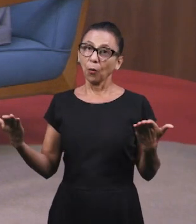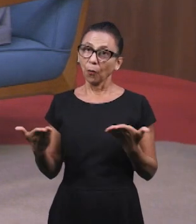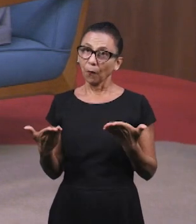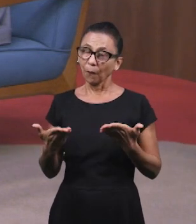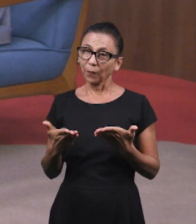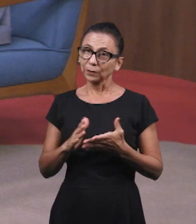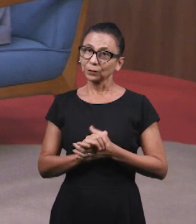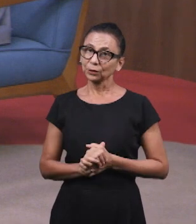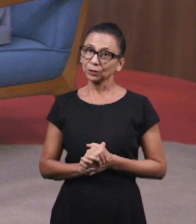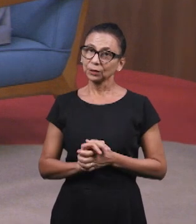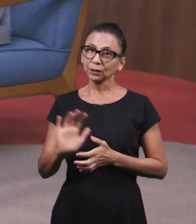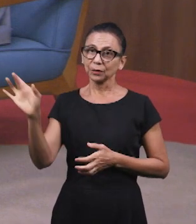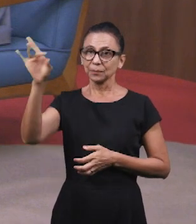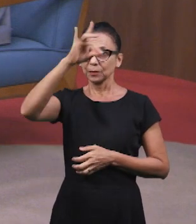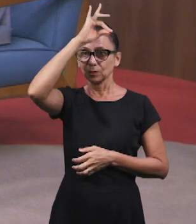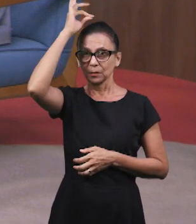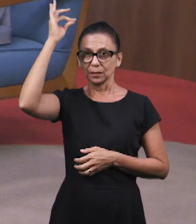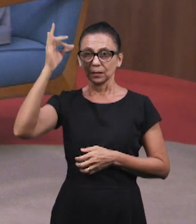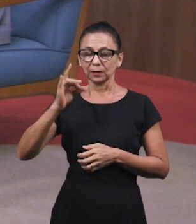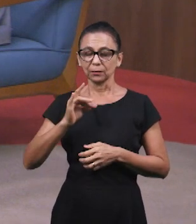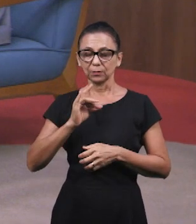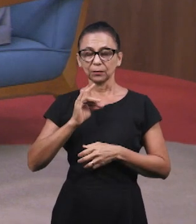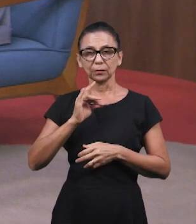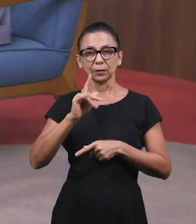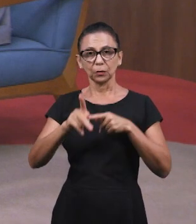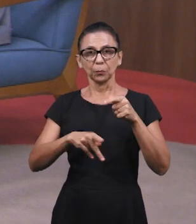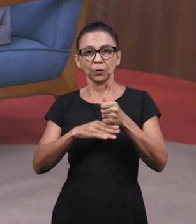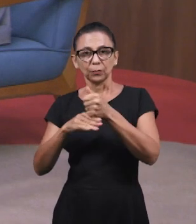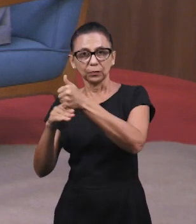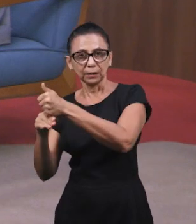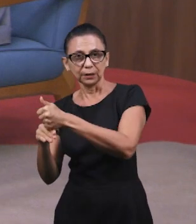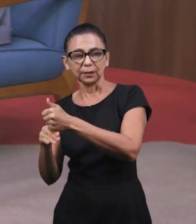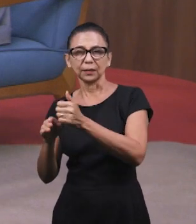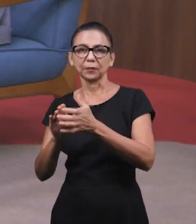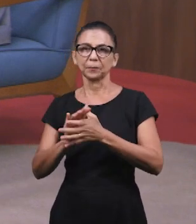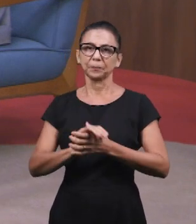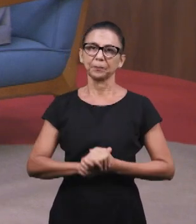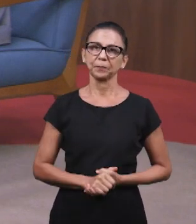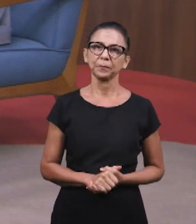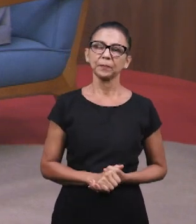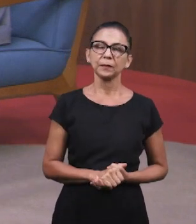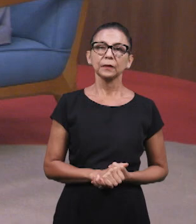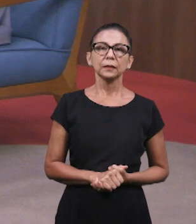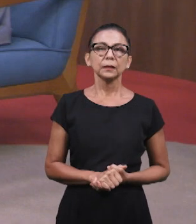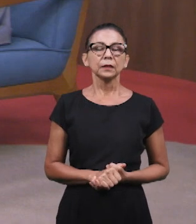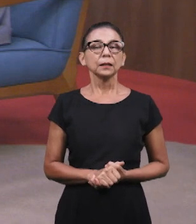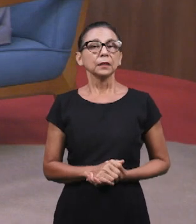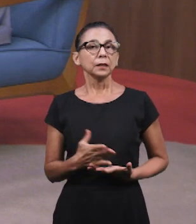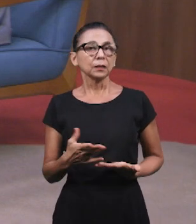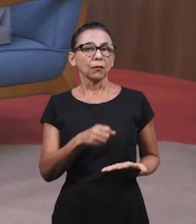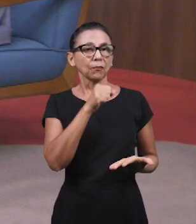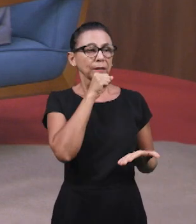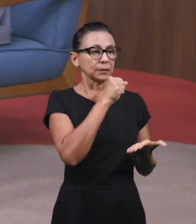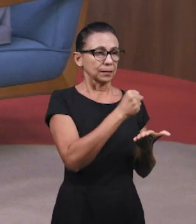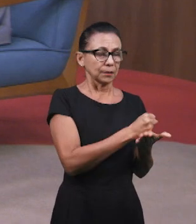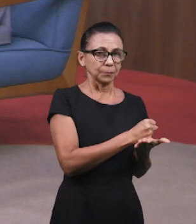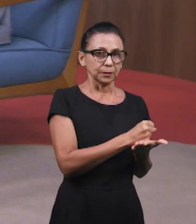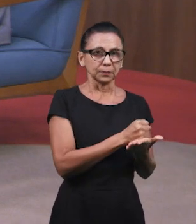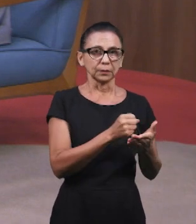Nouveau Testament, ils sont devenus spirituels. Les tables de la loi, Dieu le Père, qui habite au milieu de son